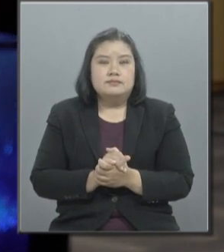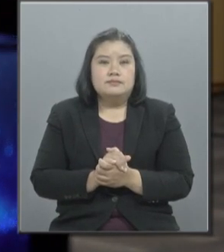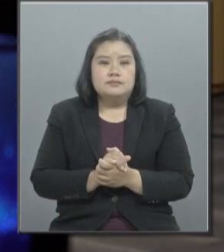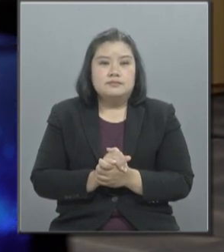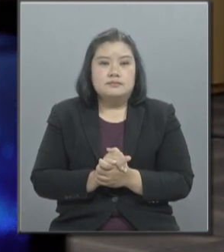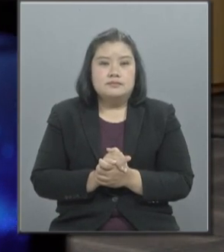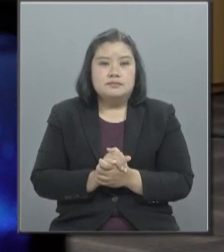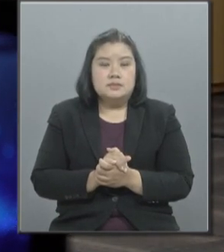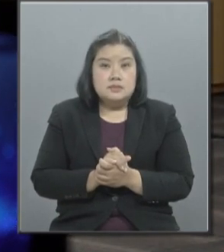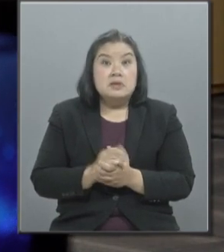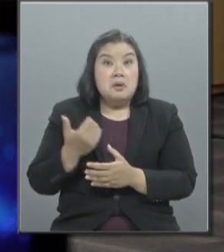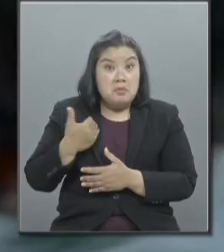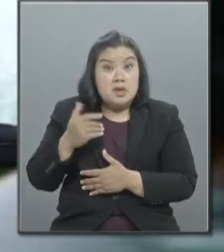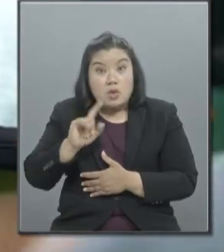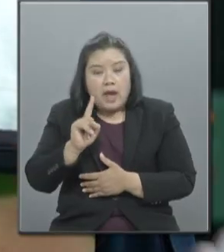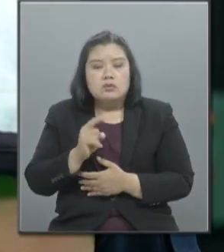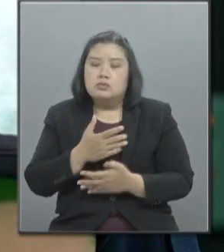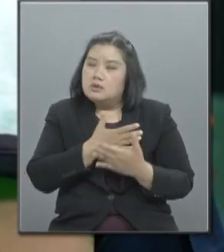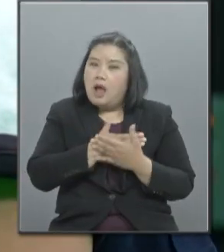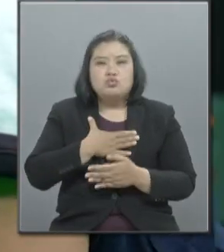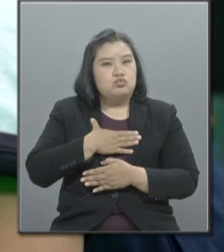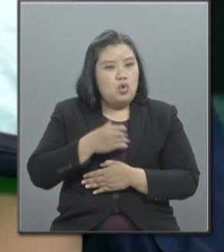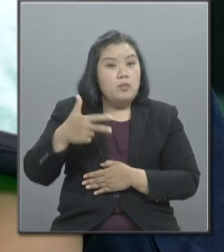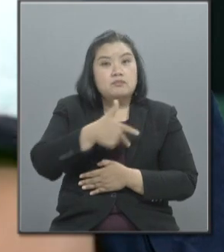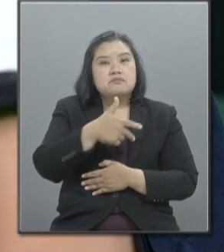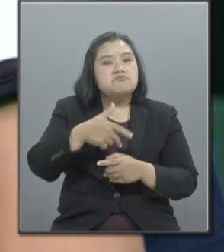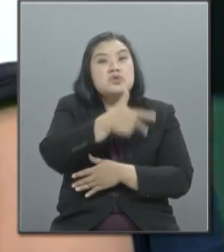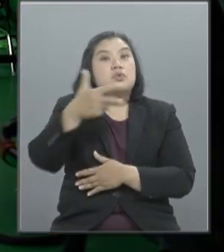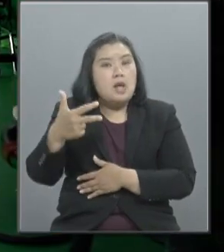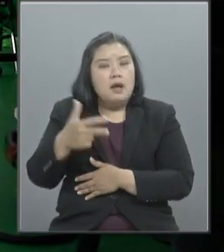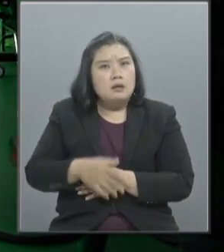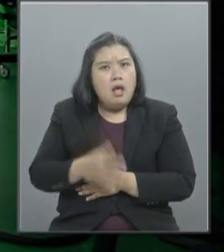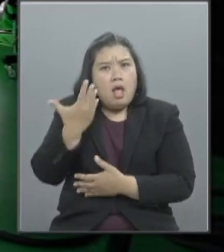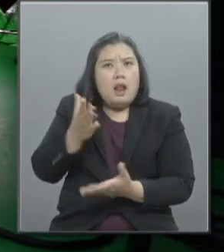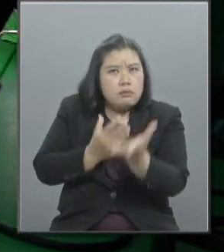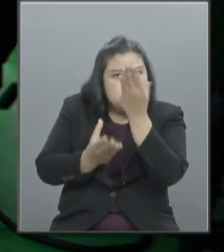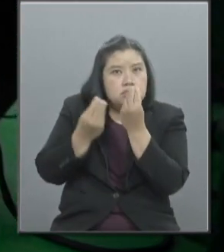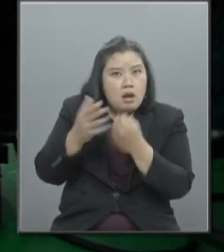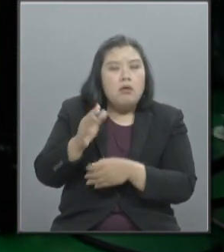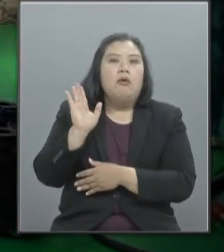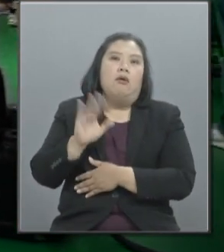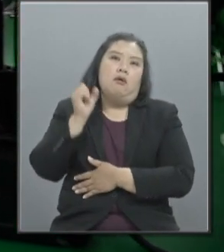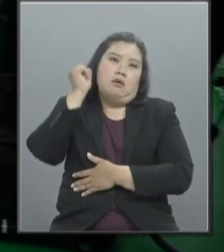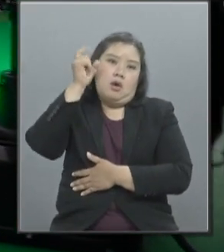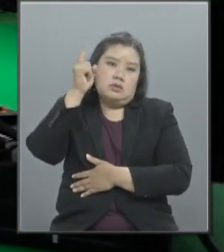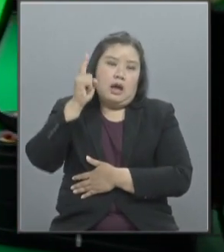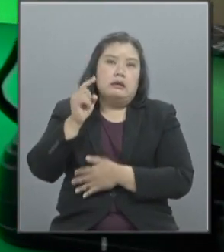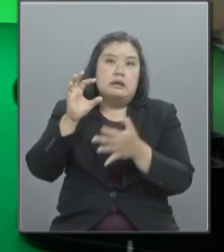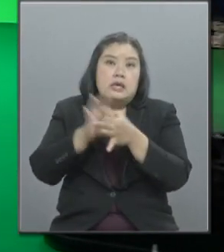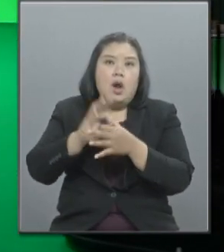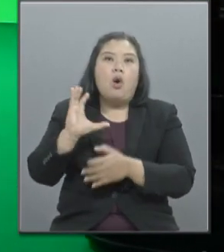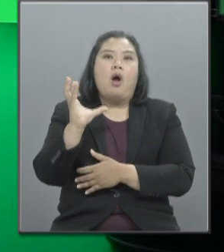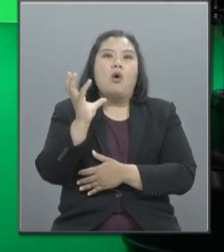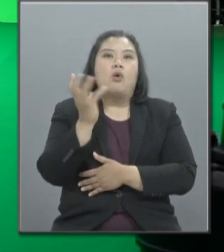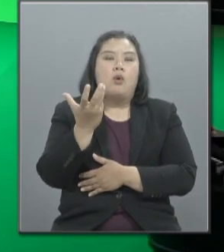ที่ผ่านมาก็มีแฟนๆรายการที่ติดตามกันมาอย่างเหนียวแน่นที่บอกว่าดูรายการแล้วได้เข้าใจถึงธรรมชาติของโลกใบนี้พ